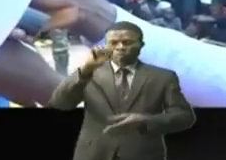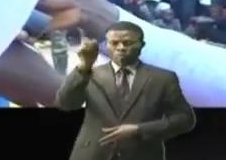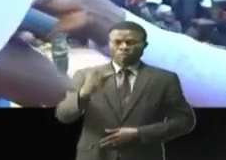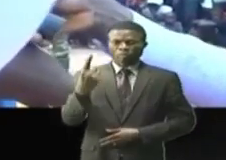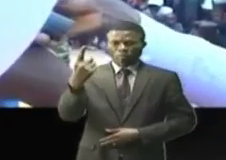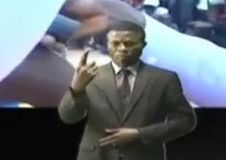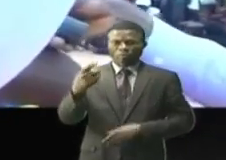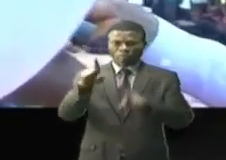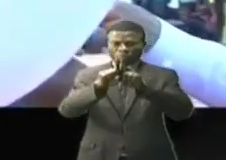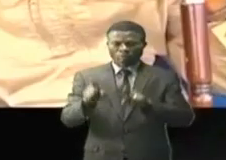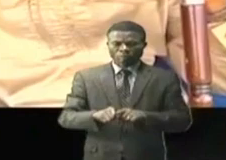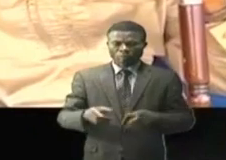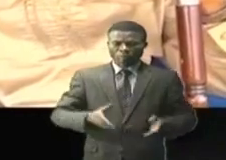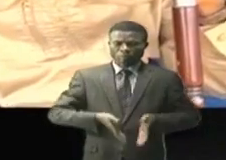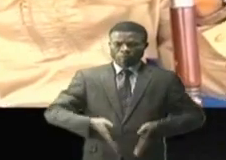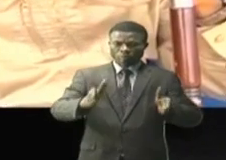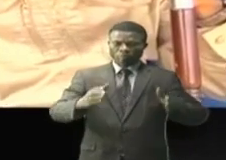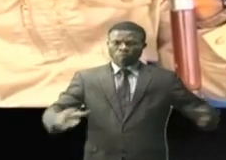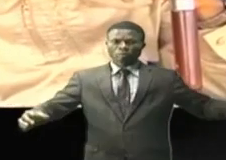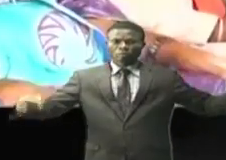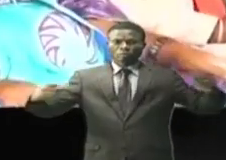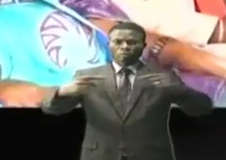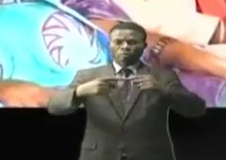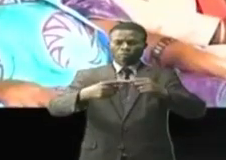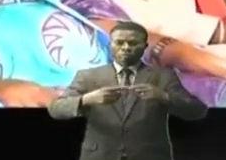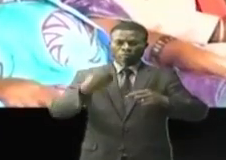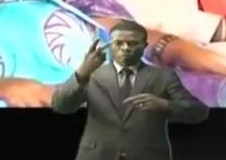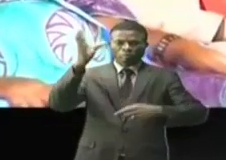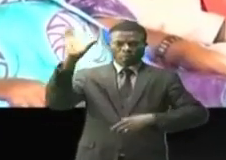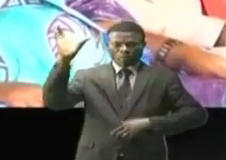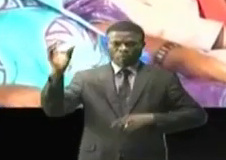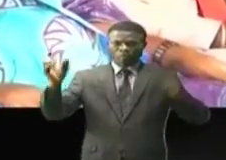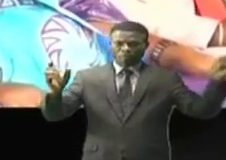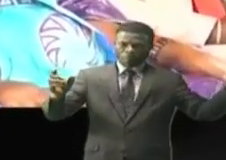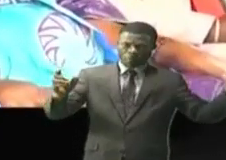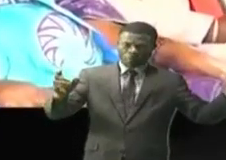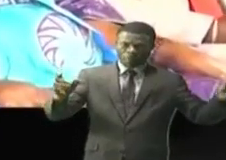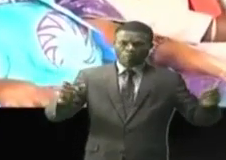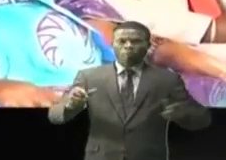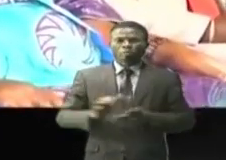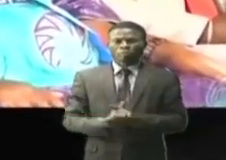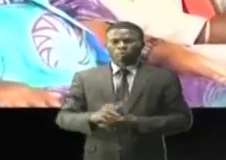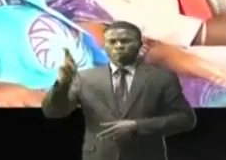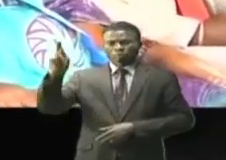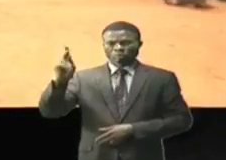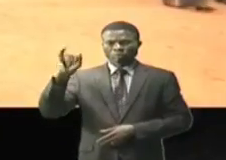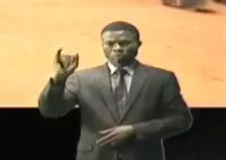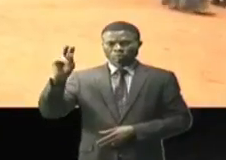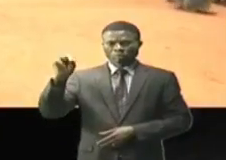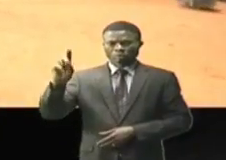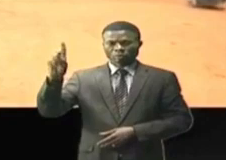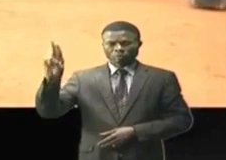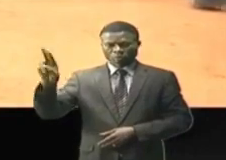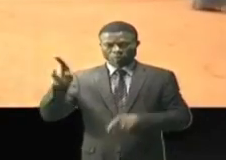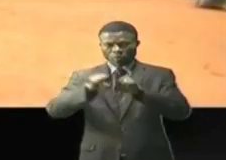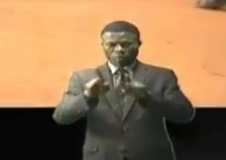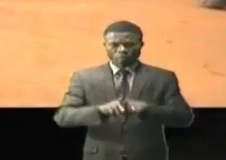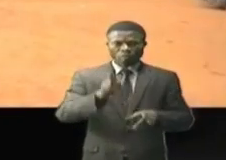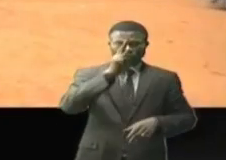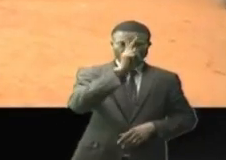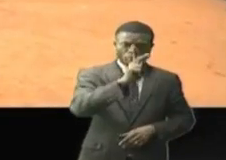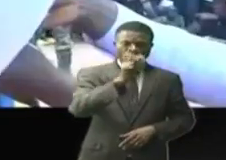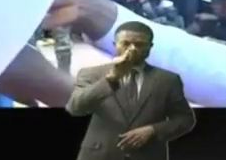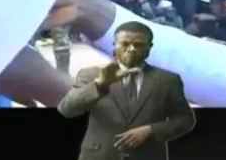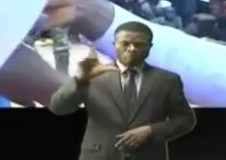RN31, tronçon Kindu et Kasongo, et la RN32. Qui va de Kindu à Lubile via Kalima, ainsi que la construction